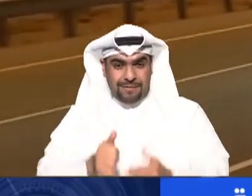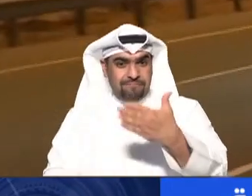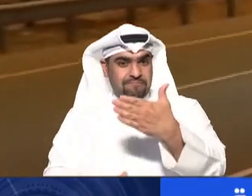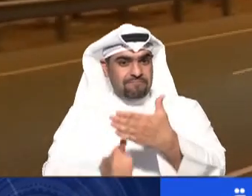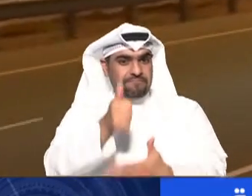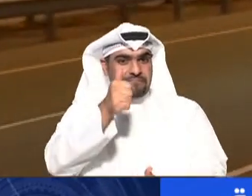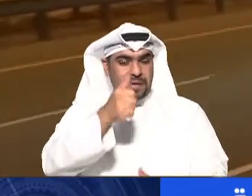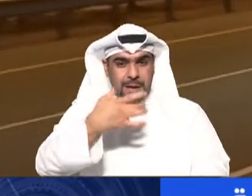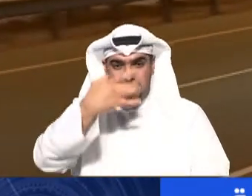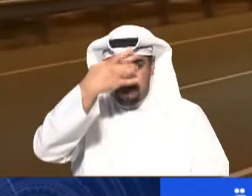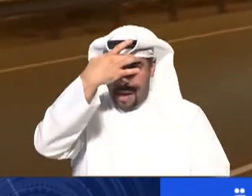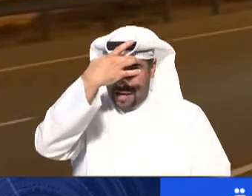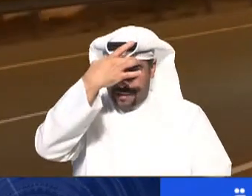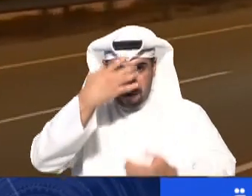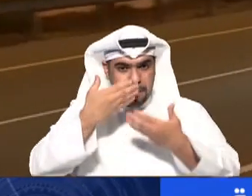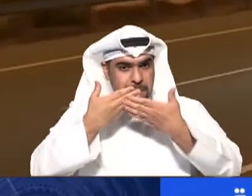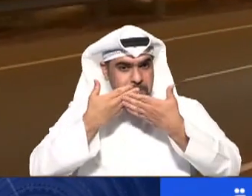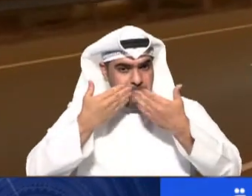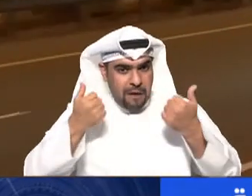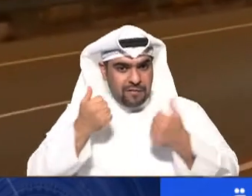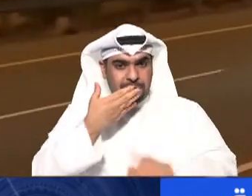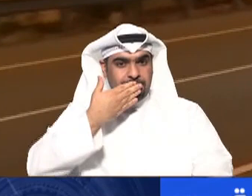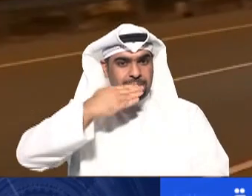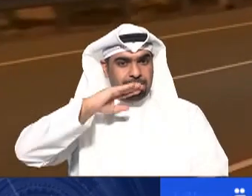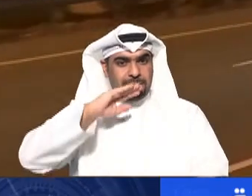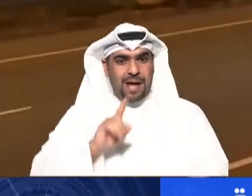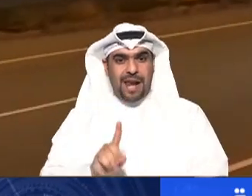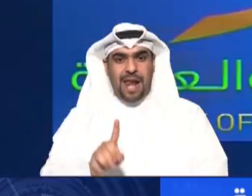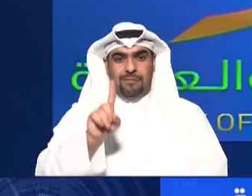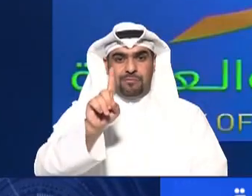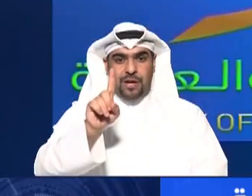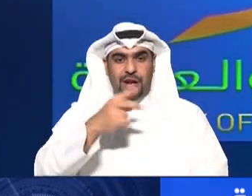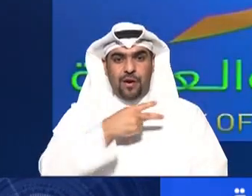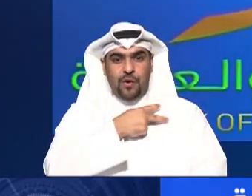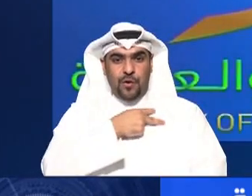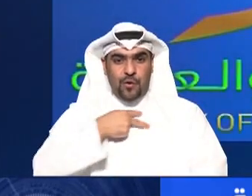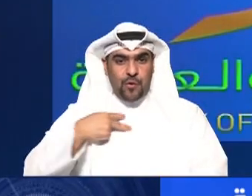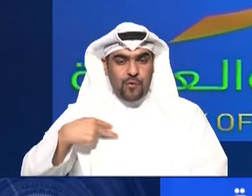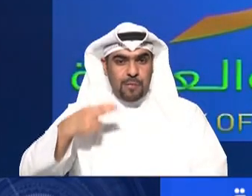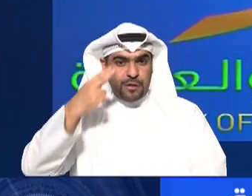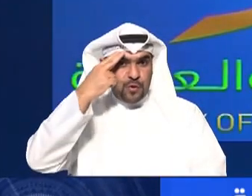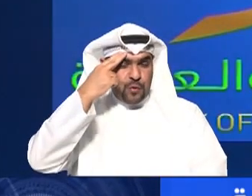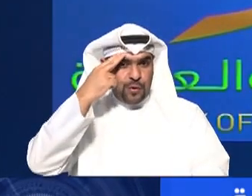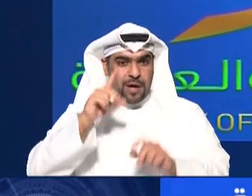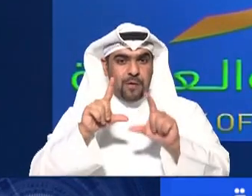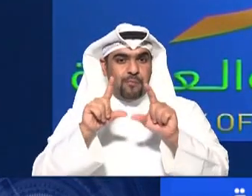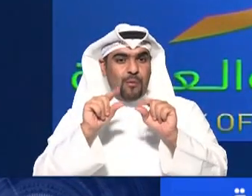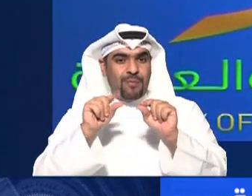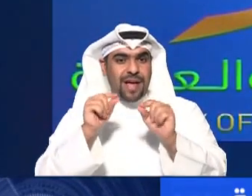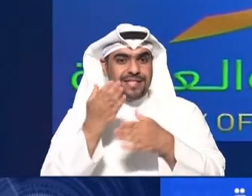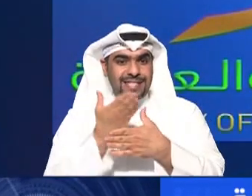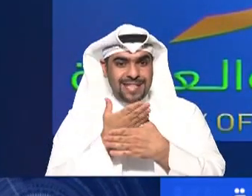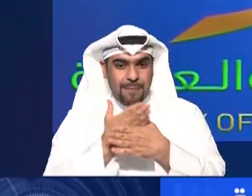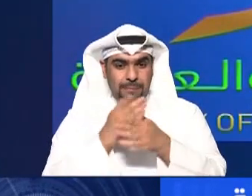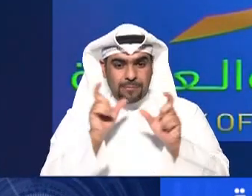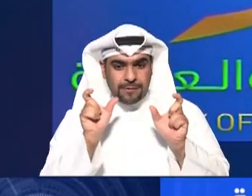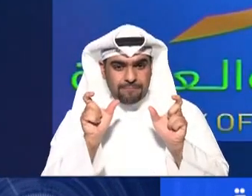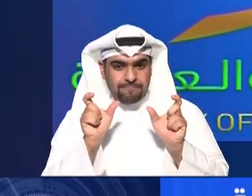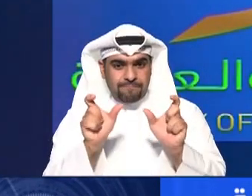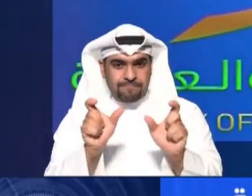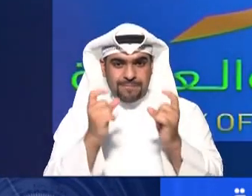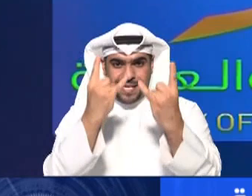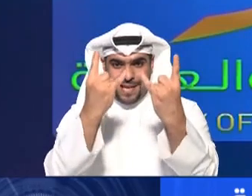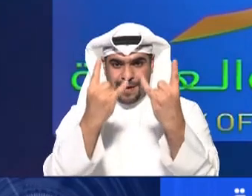صحية دولية لم يمر بها العالم من قبل. بدأت رحلة الحج لهذا العام بقرار تحديد